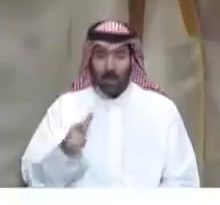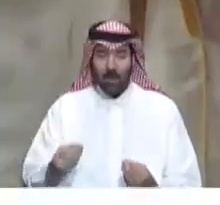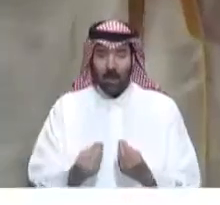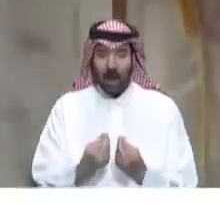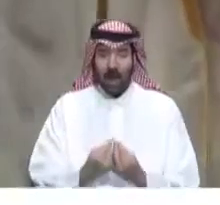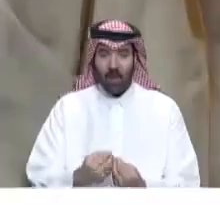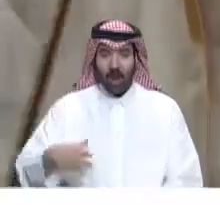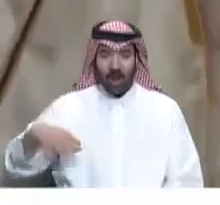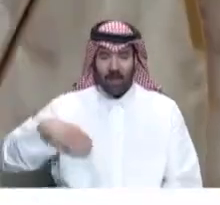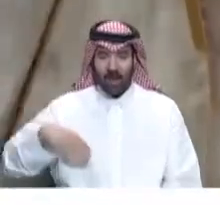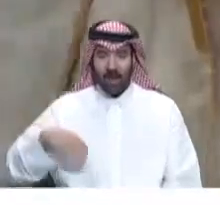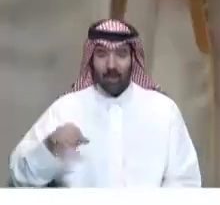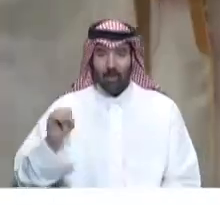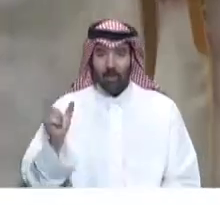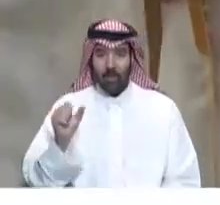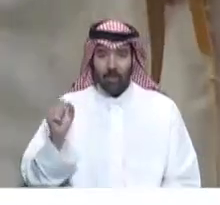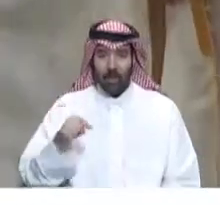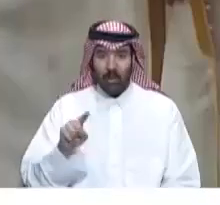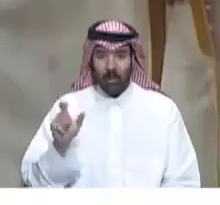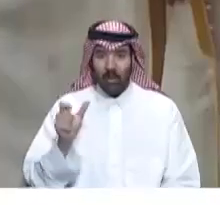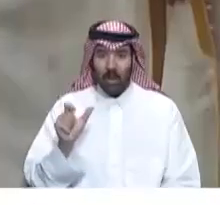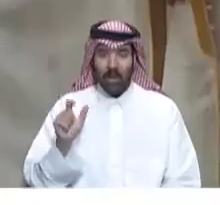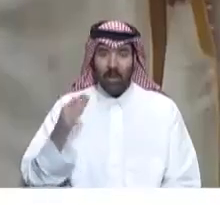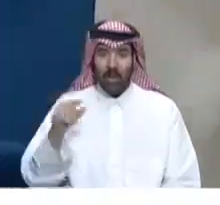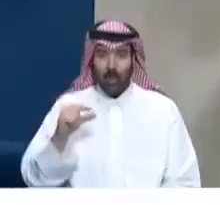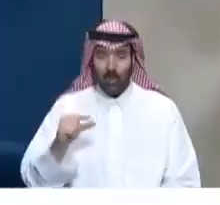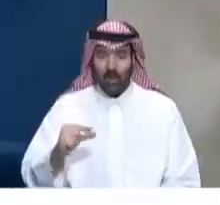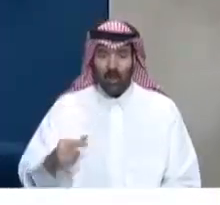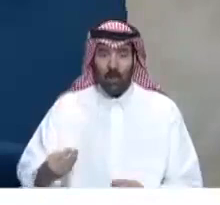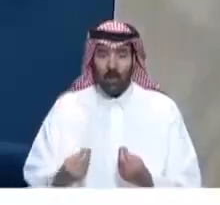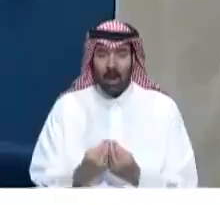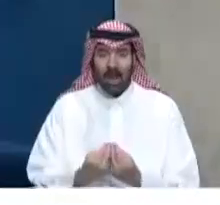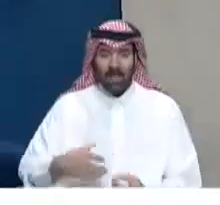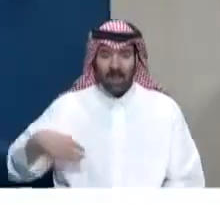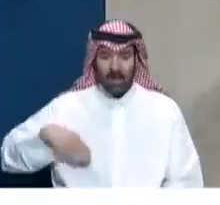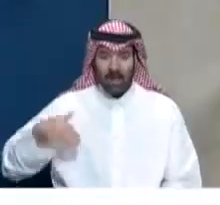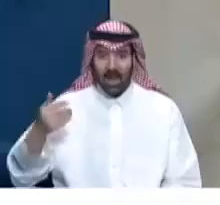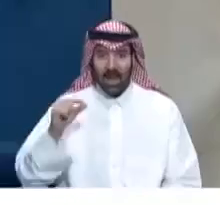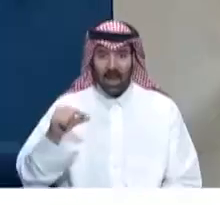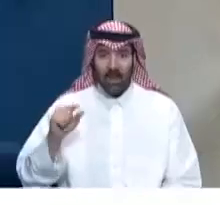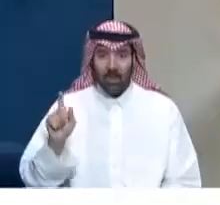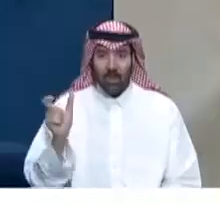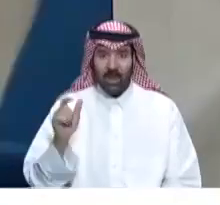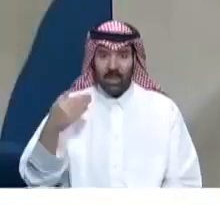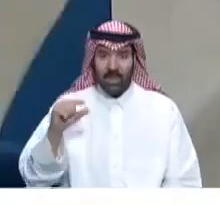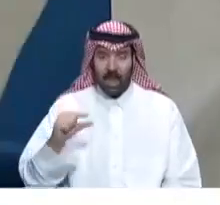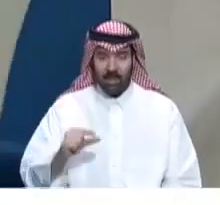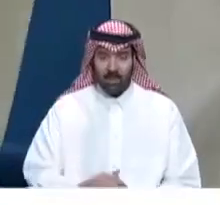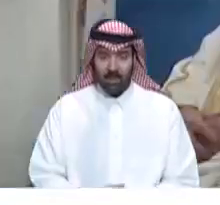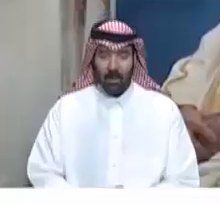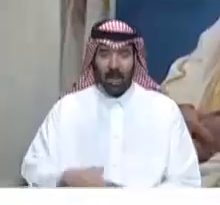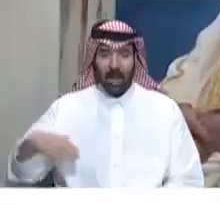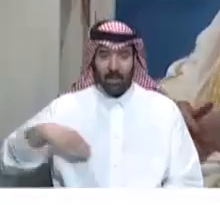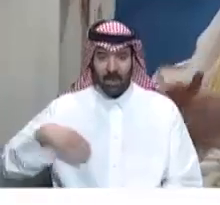وصاحب السمو الملكي الأمير منصور بن سعود بن عبد العزيز، وصاحب السمو الأمير خالد بن سعد بن فهد،